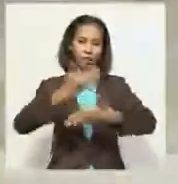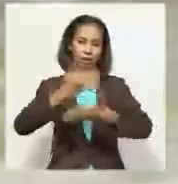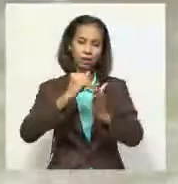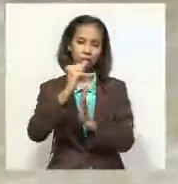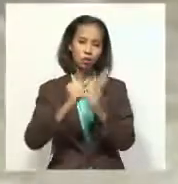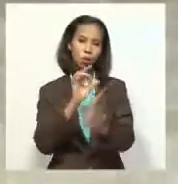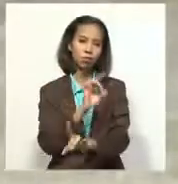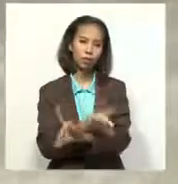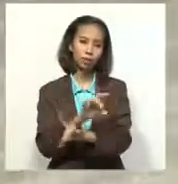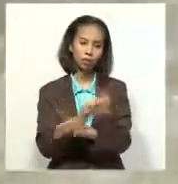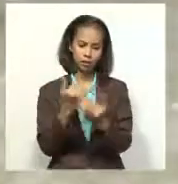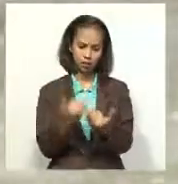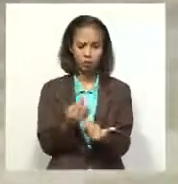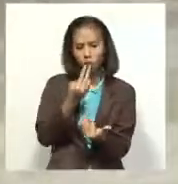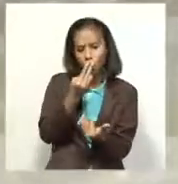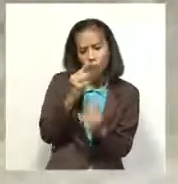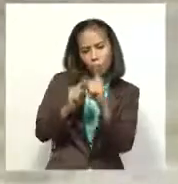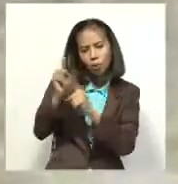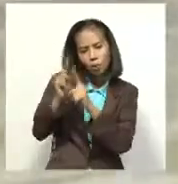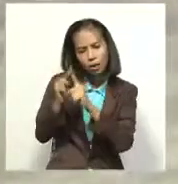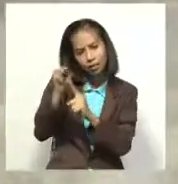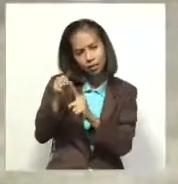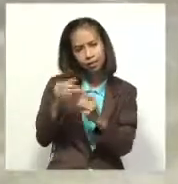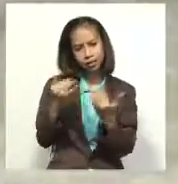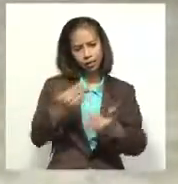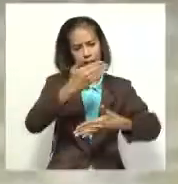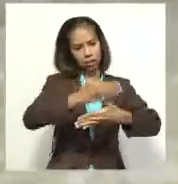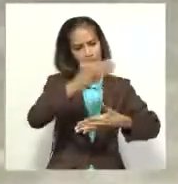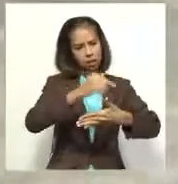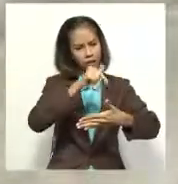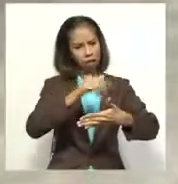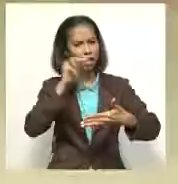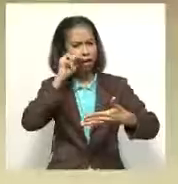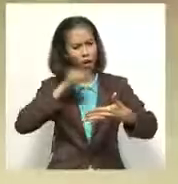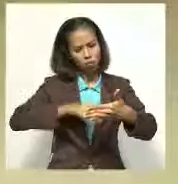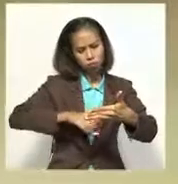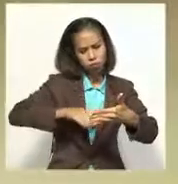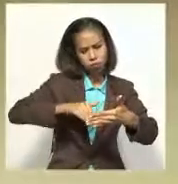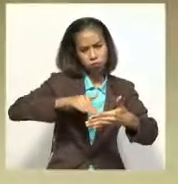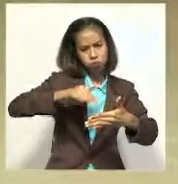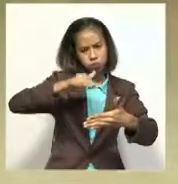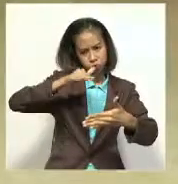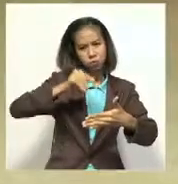านจังหวัดเพชรบุรีจากการประเมินสถานการณ์คาดว่าระดับน้ำภายในเขื่อนมีแนวโน้มเพิ่มขึ้นจึ